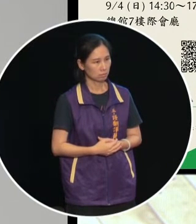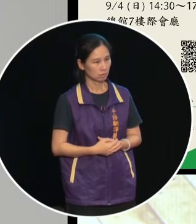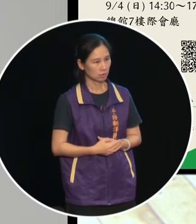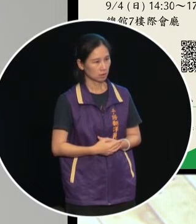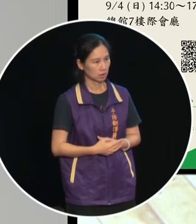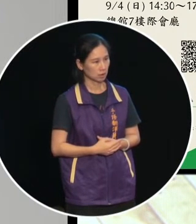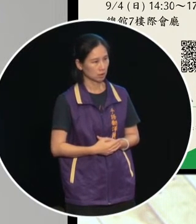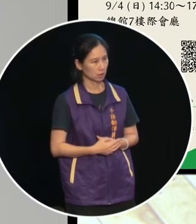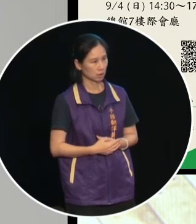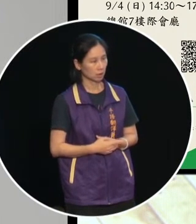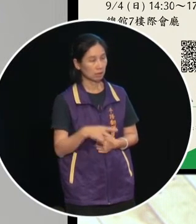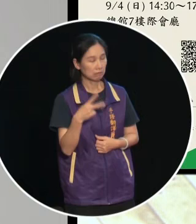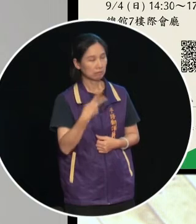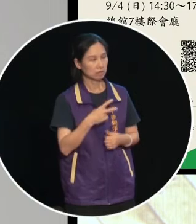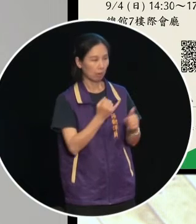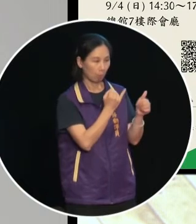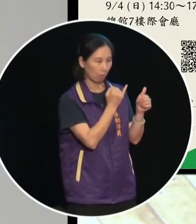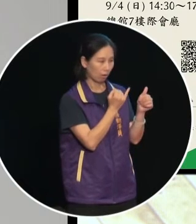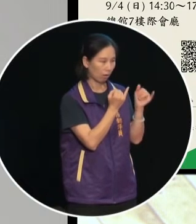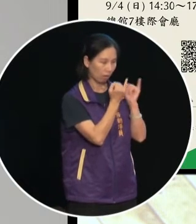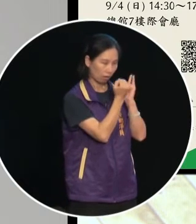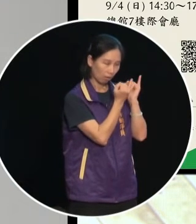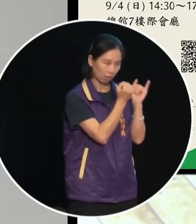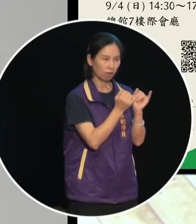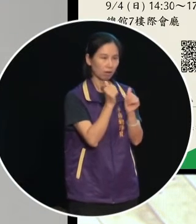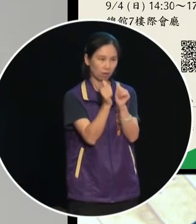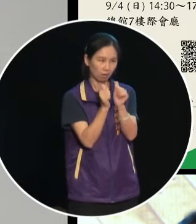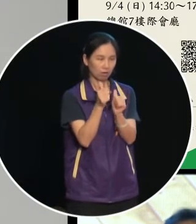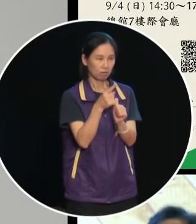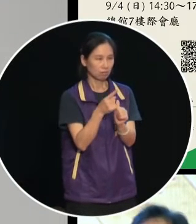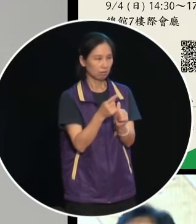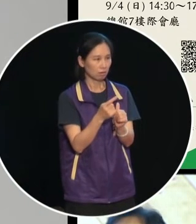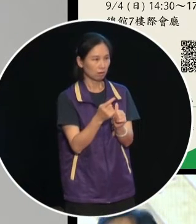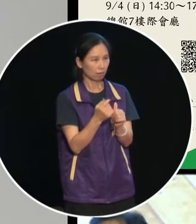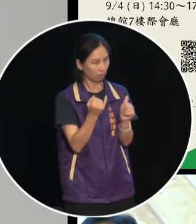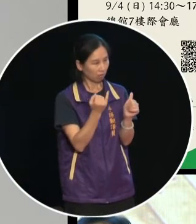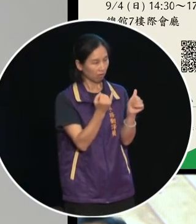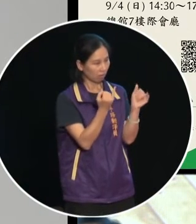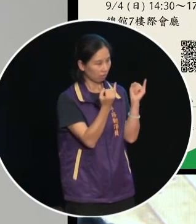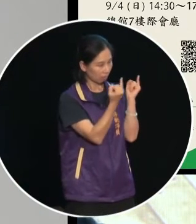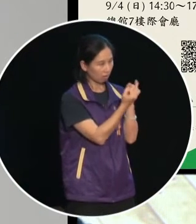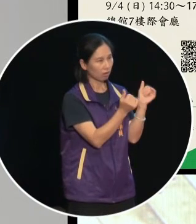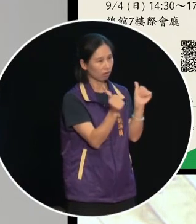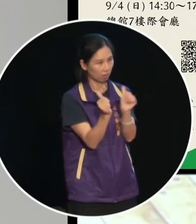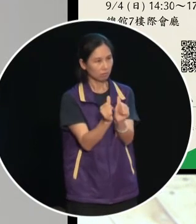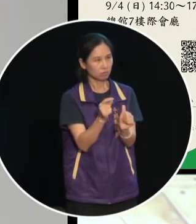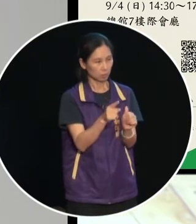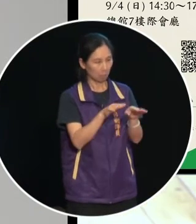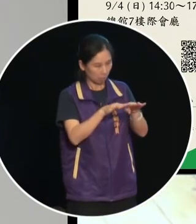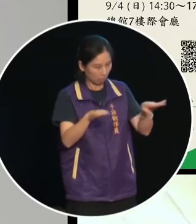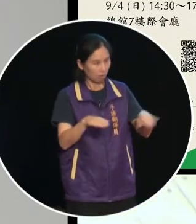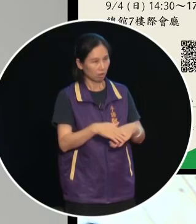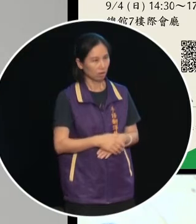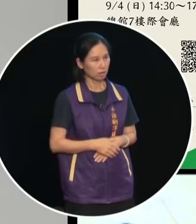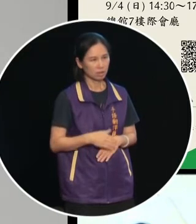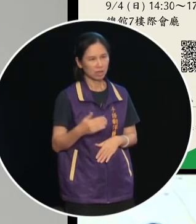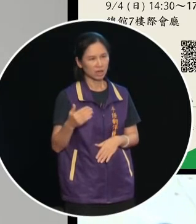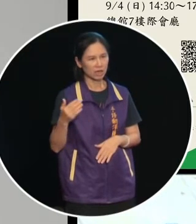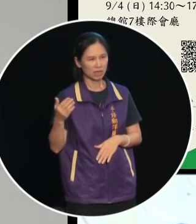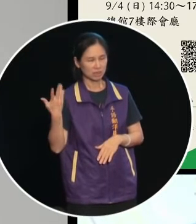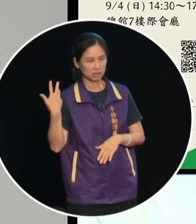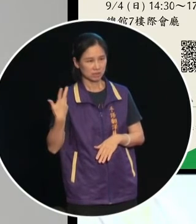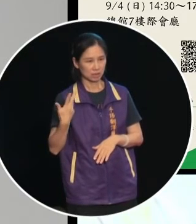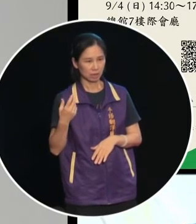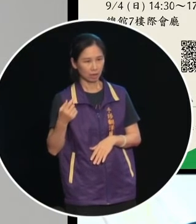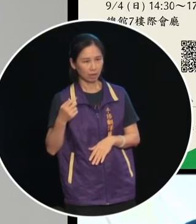婚姻还有男女同权这些性别平等的进步，也是以前日本社会是基本上是右派保守派